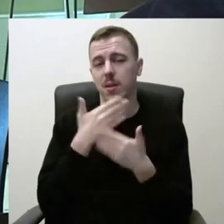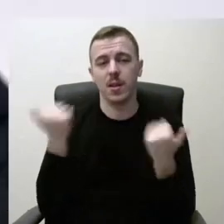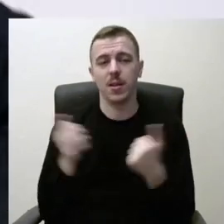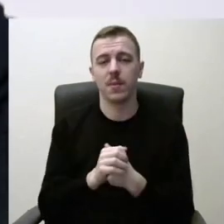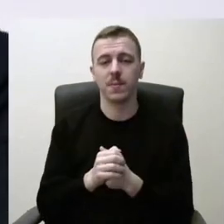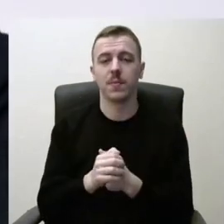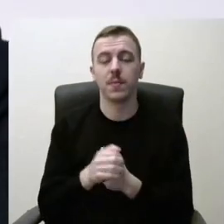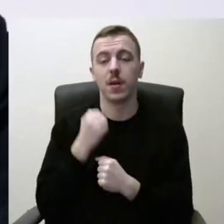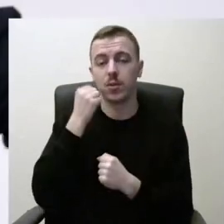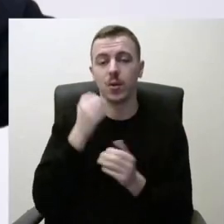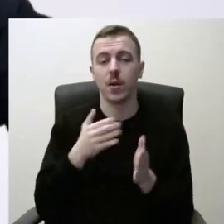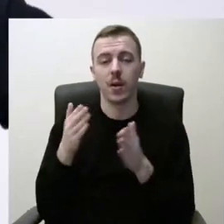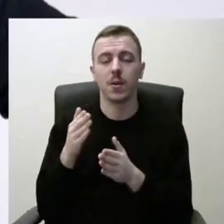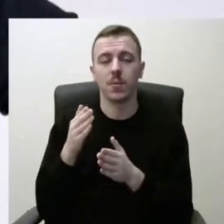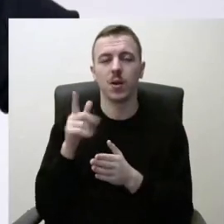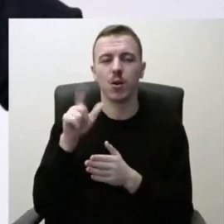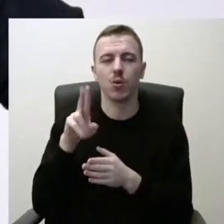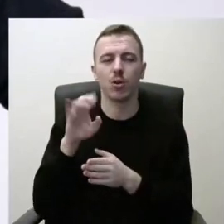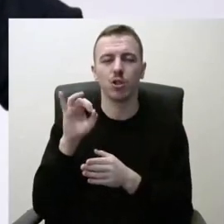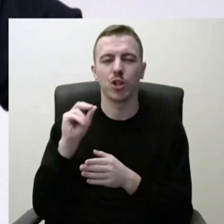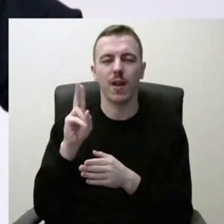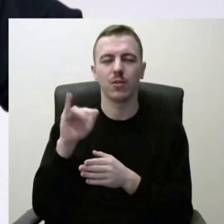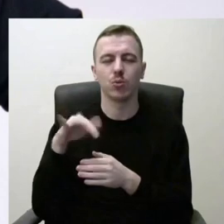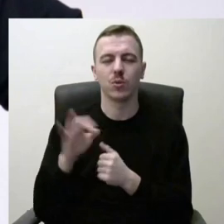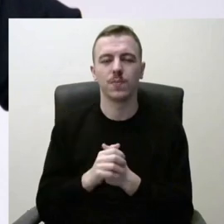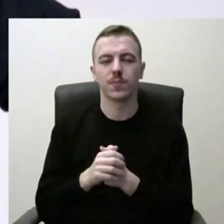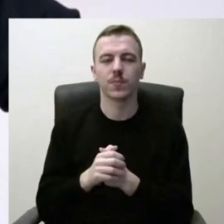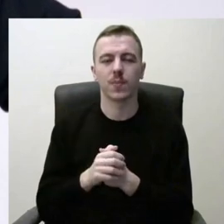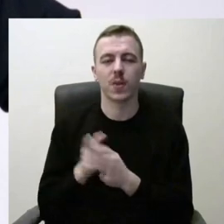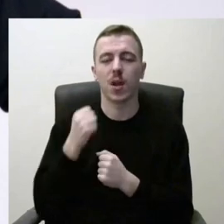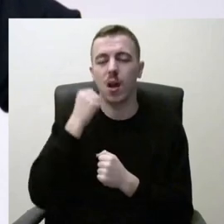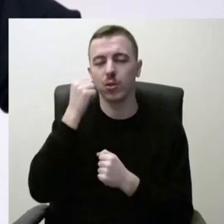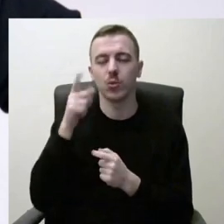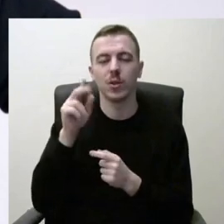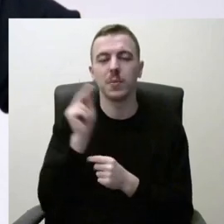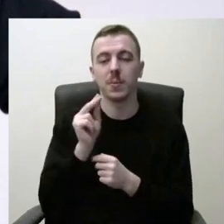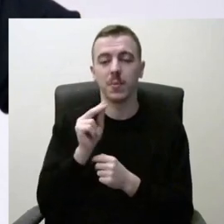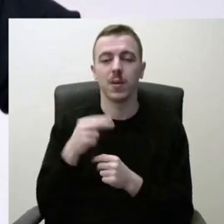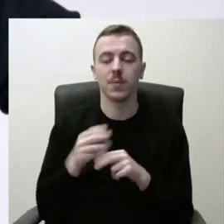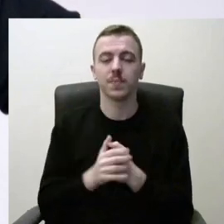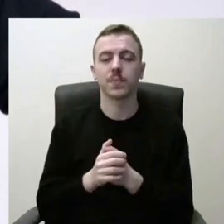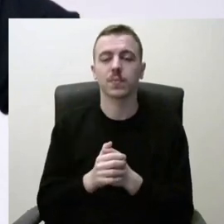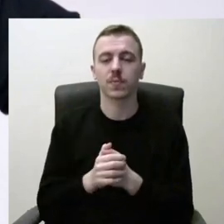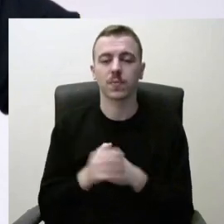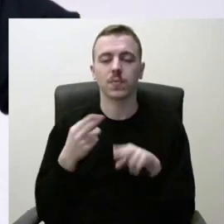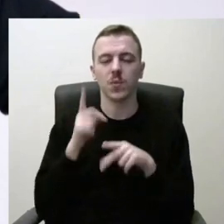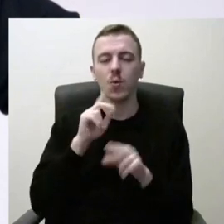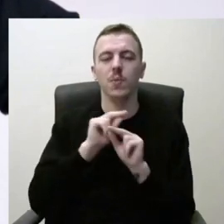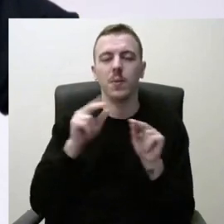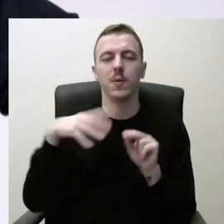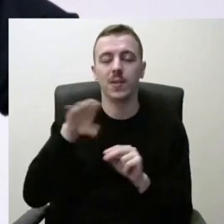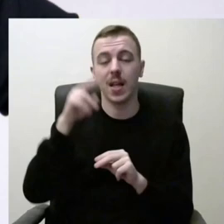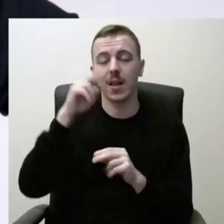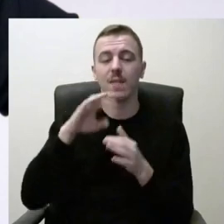Ačiū, gerbiamas Lukševičius. Na, ačiū kolegai už priminimą, tai noriu dar priminti visiems, kad Tėvynės